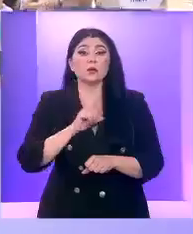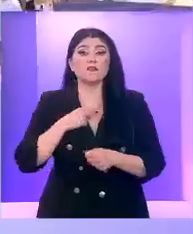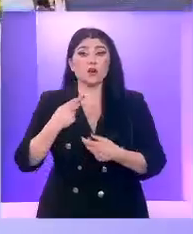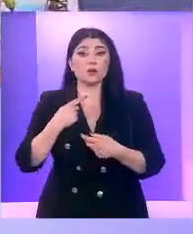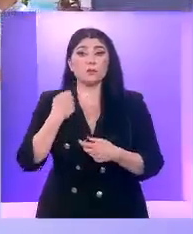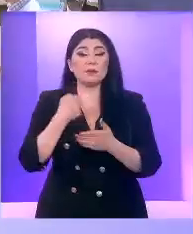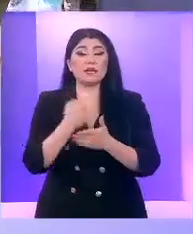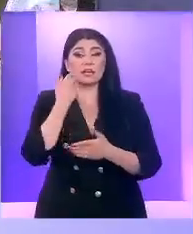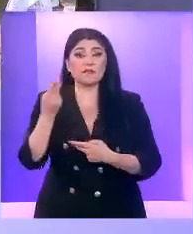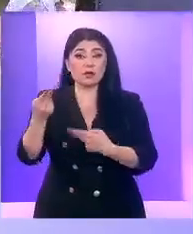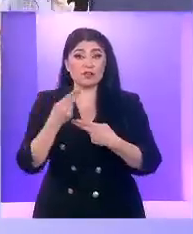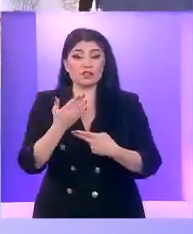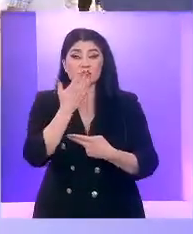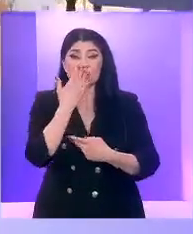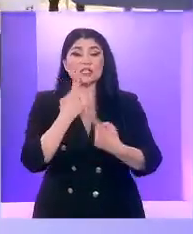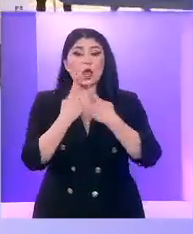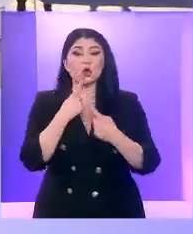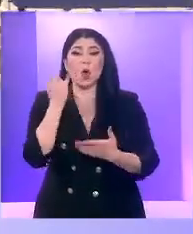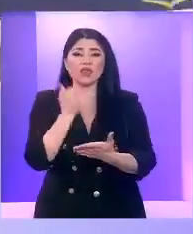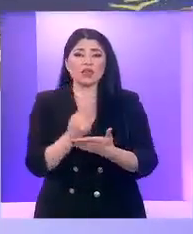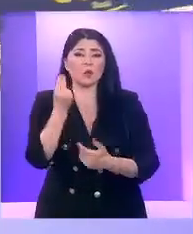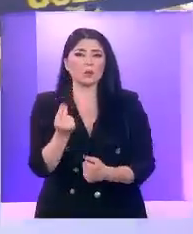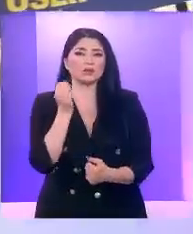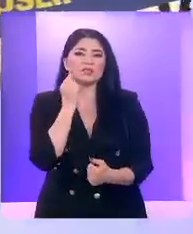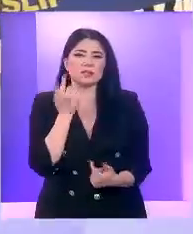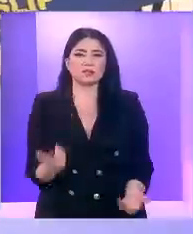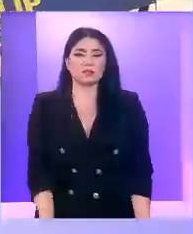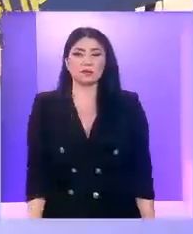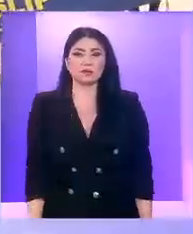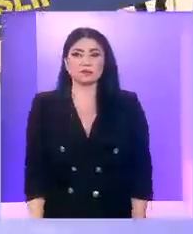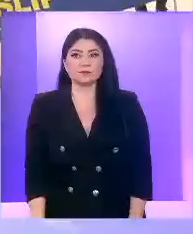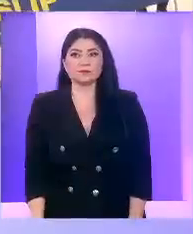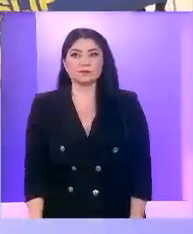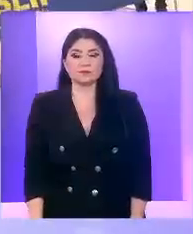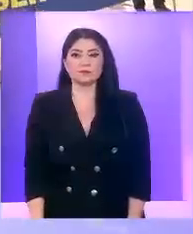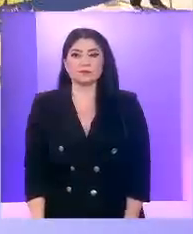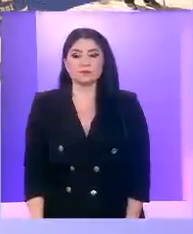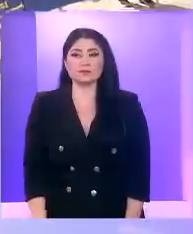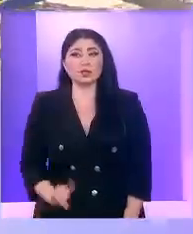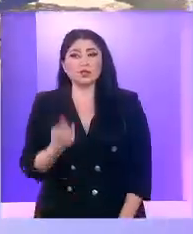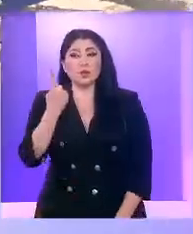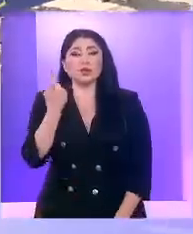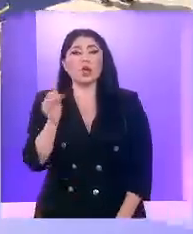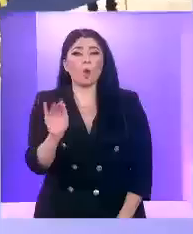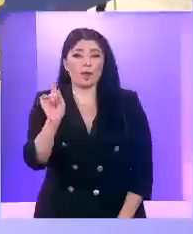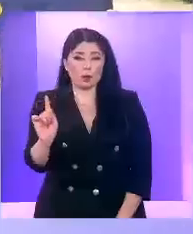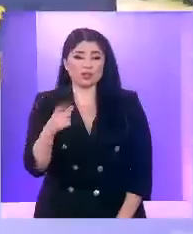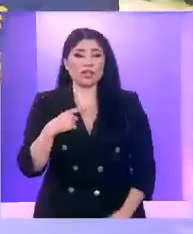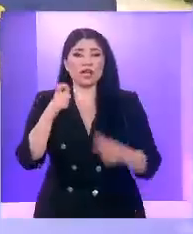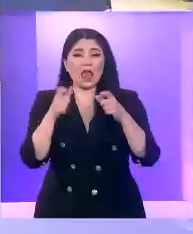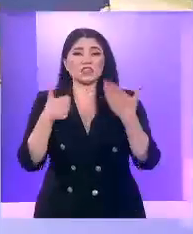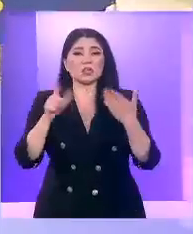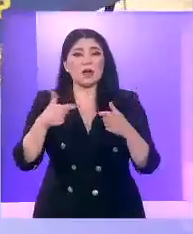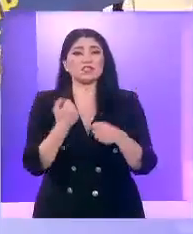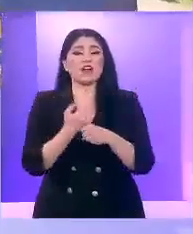masa negocierilor pentru o negociere reală, de bun simț. Și unul dintre copiii mei este clasa 6. Trebuie să dea